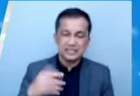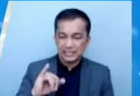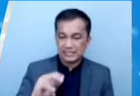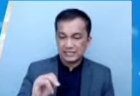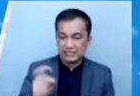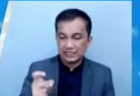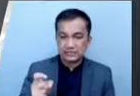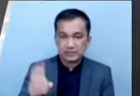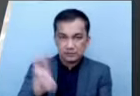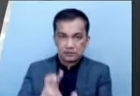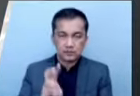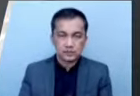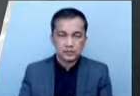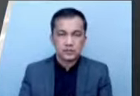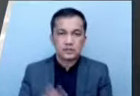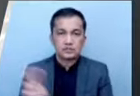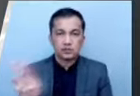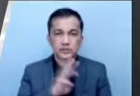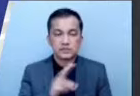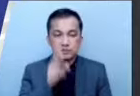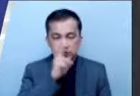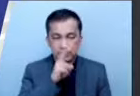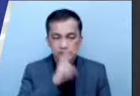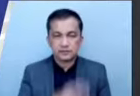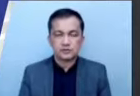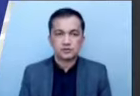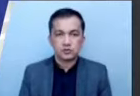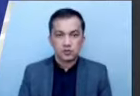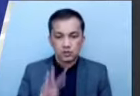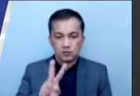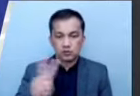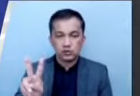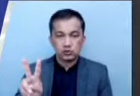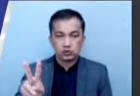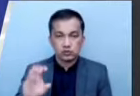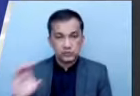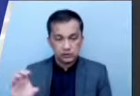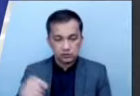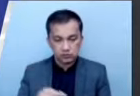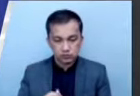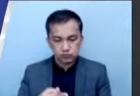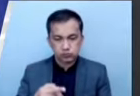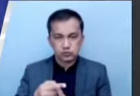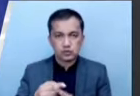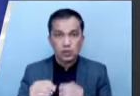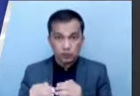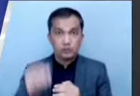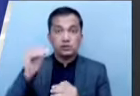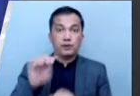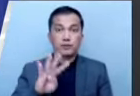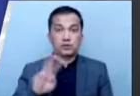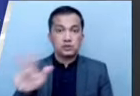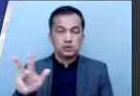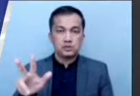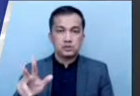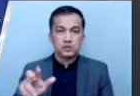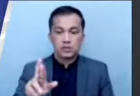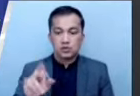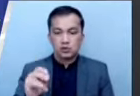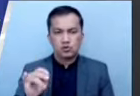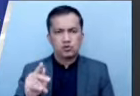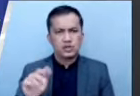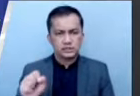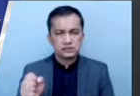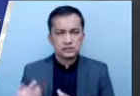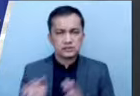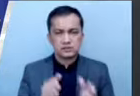Western Visayas. 42 degrees Celsius could still reach about 43 sa Rojas and then 42